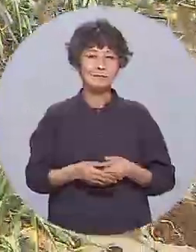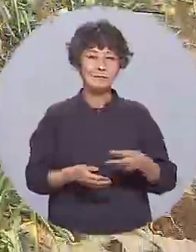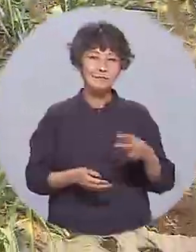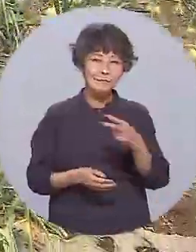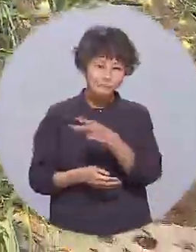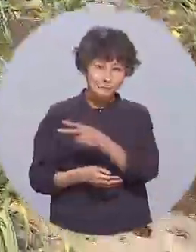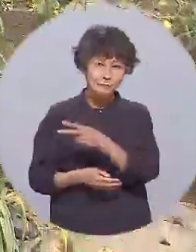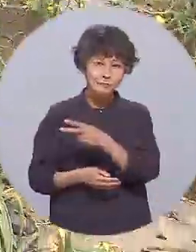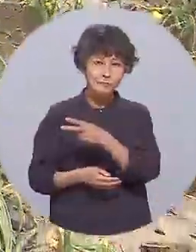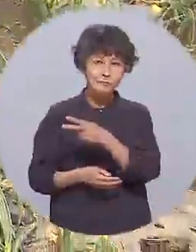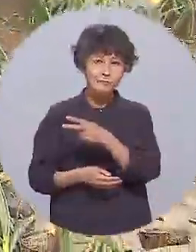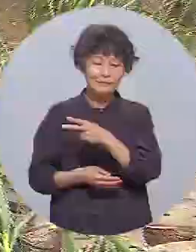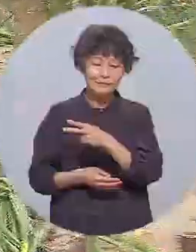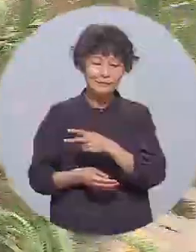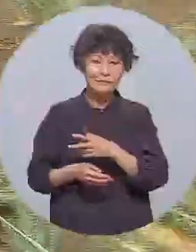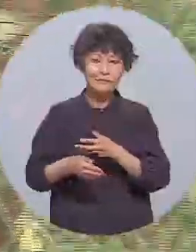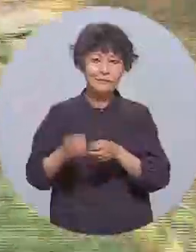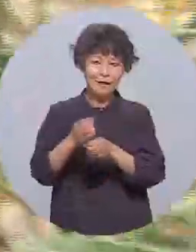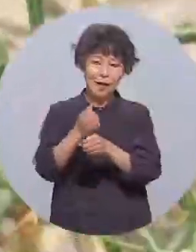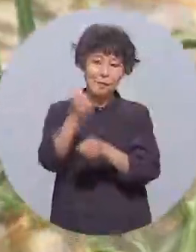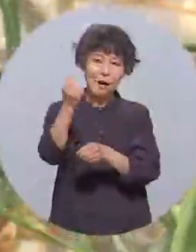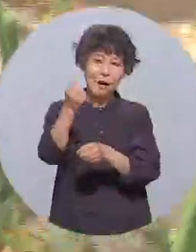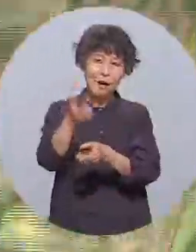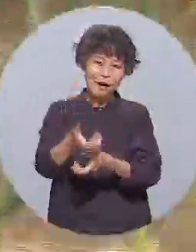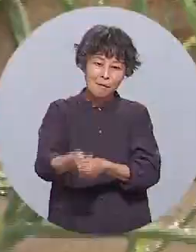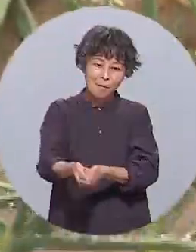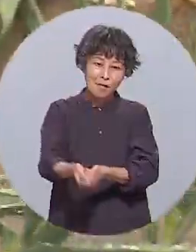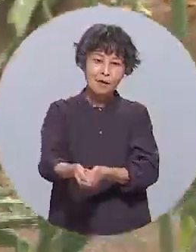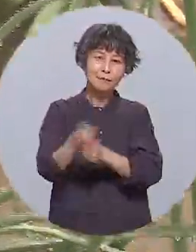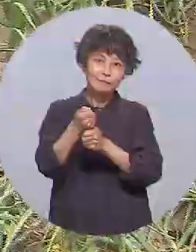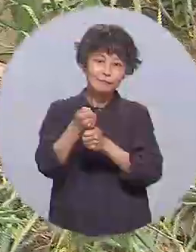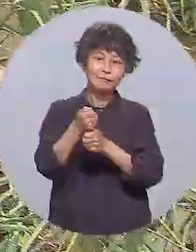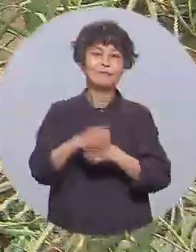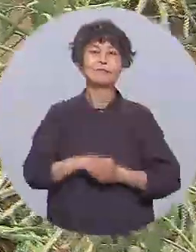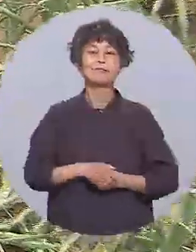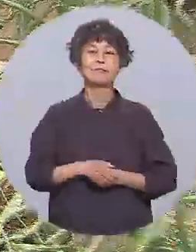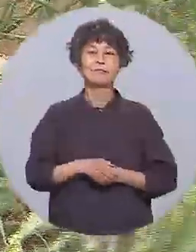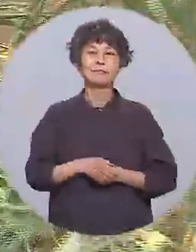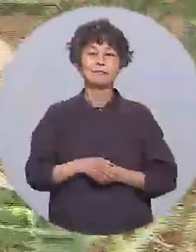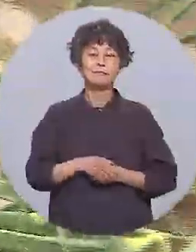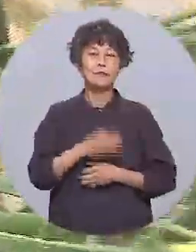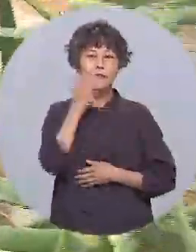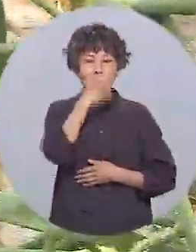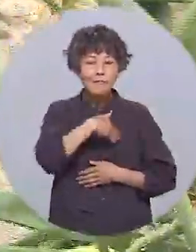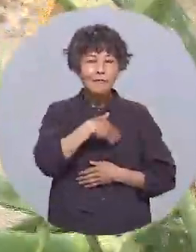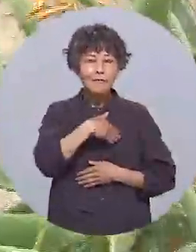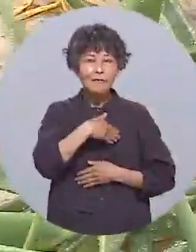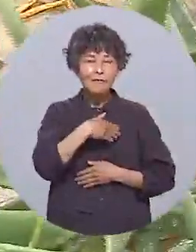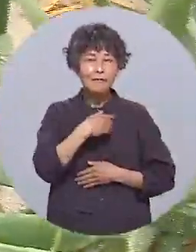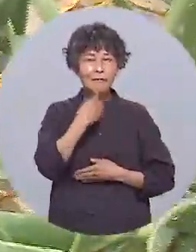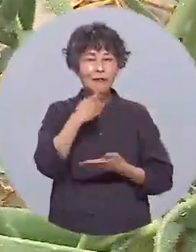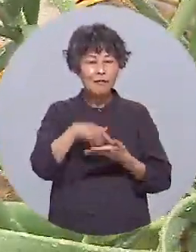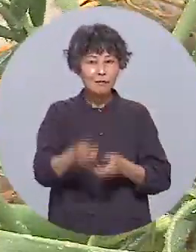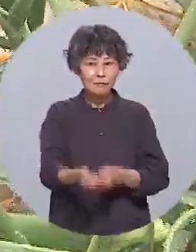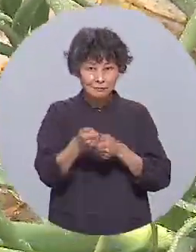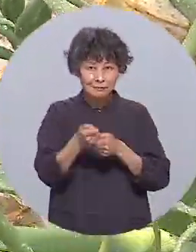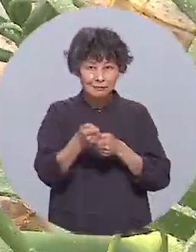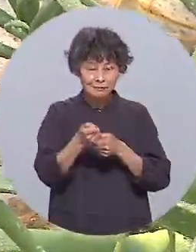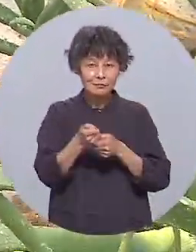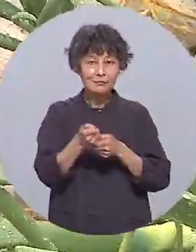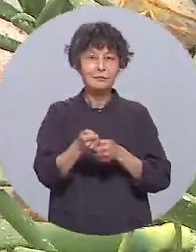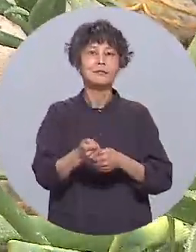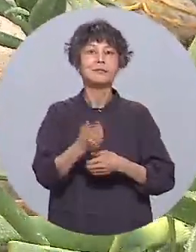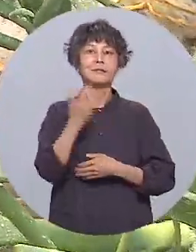はい、 持ってここに 取れる。なるほど、スポって感じなんですね。よいし